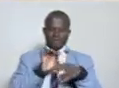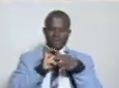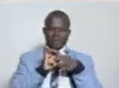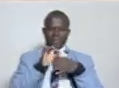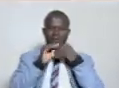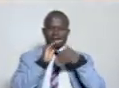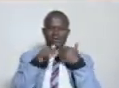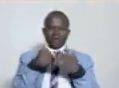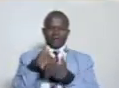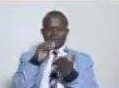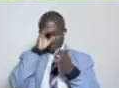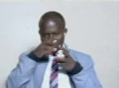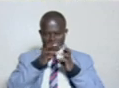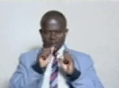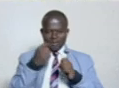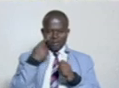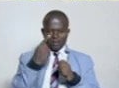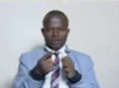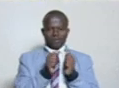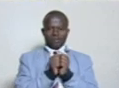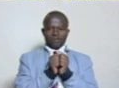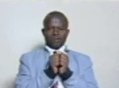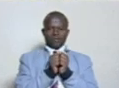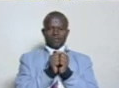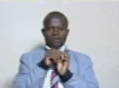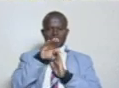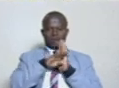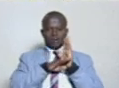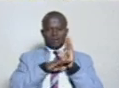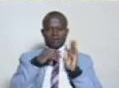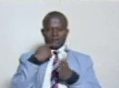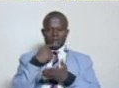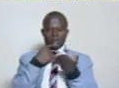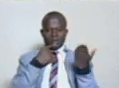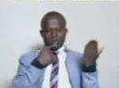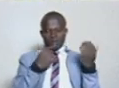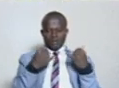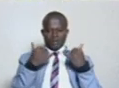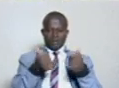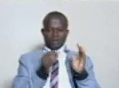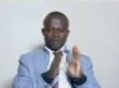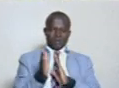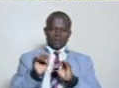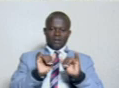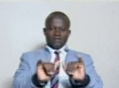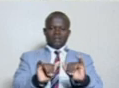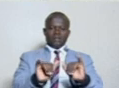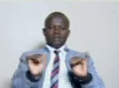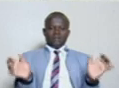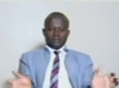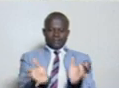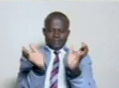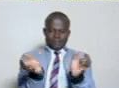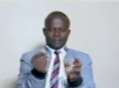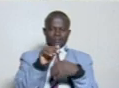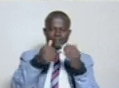mu gushaka uko aya mafaranga yaboneka. Le programme est maintenant préparé, il reste à mobiliser les ressources